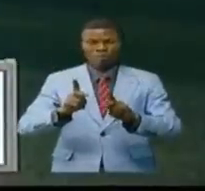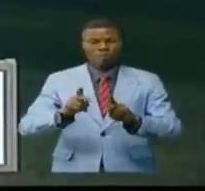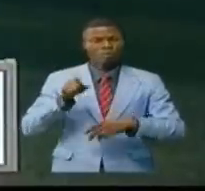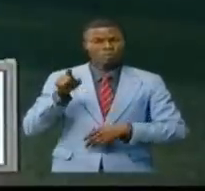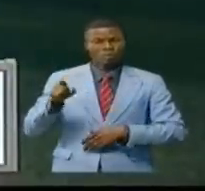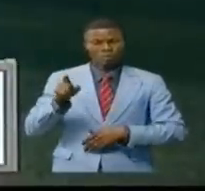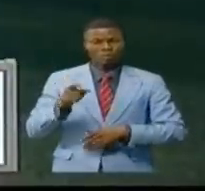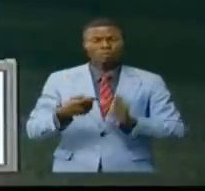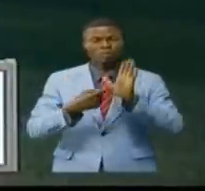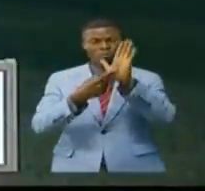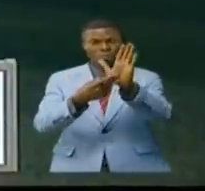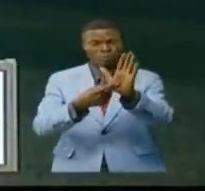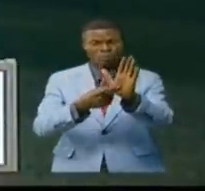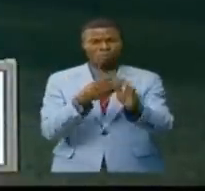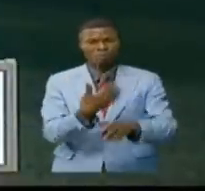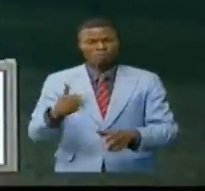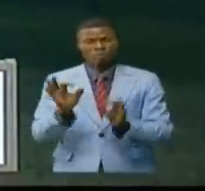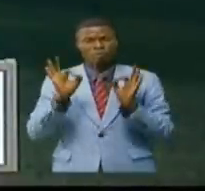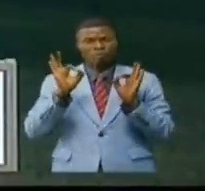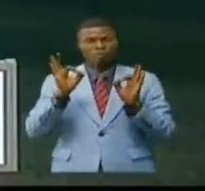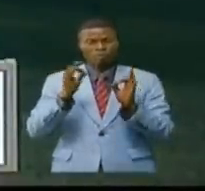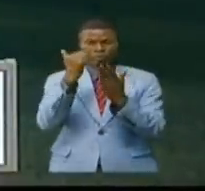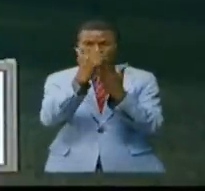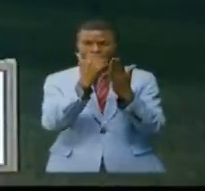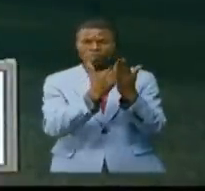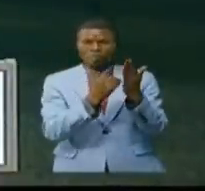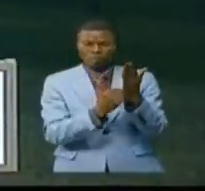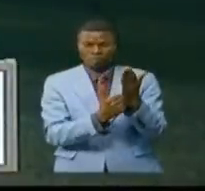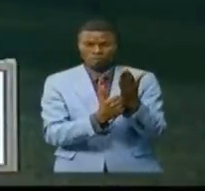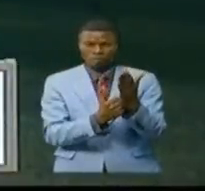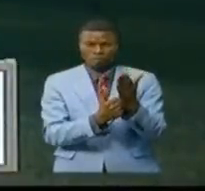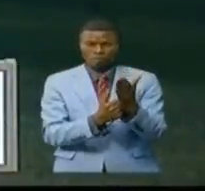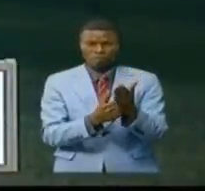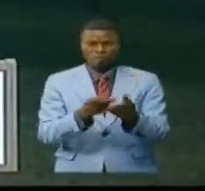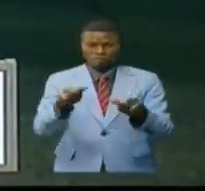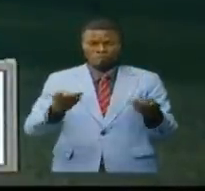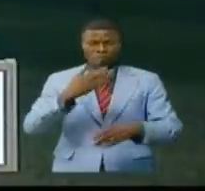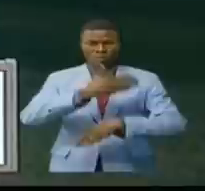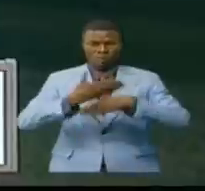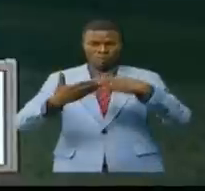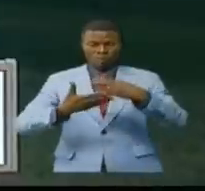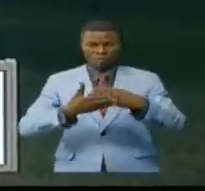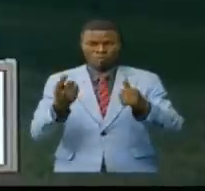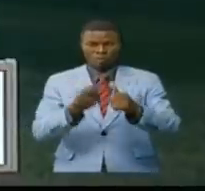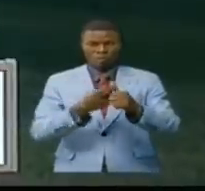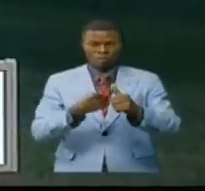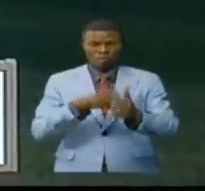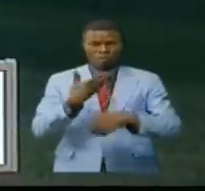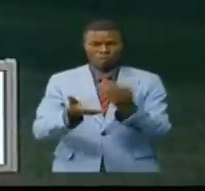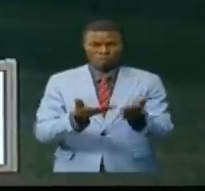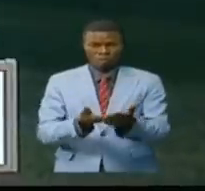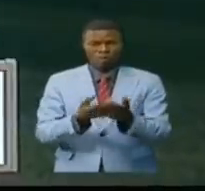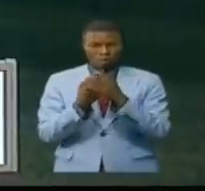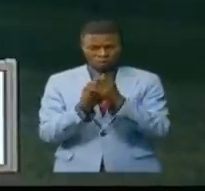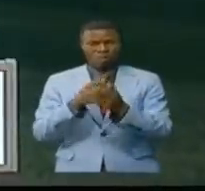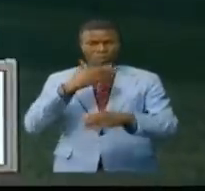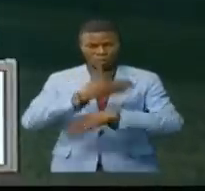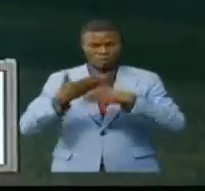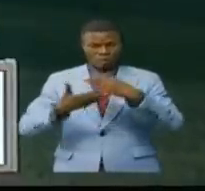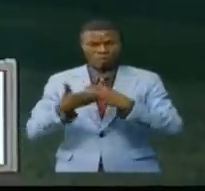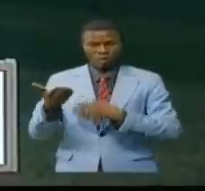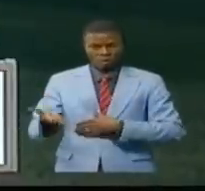à lui présenté les éléments nouveaux enregistrés sur les chantiers des projets particuliers réalisés et